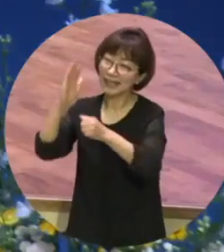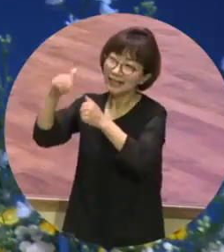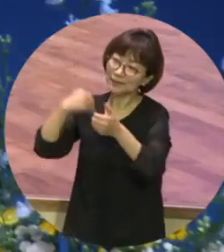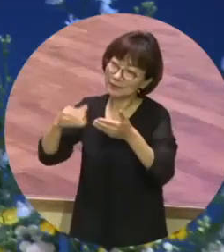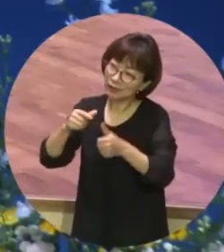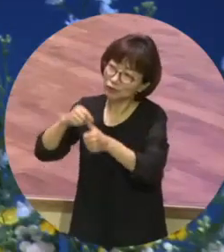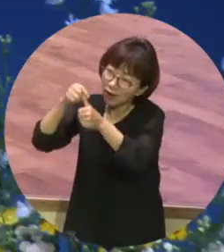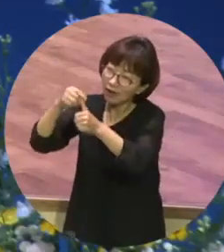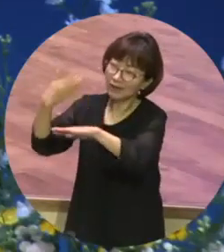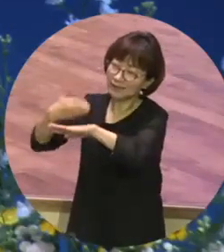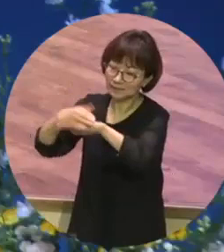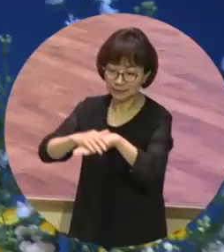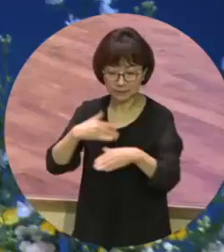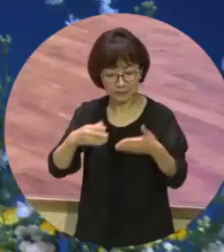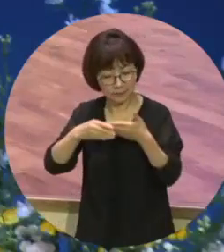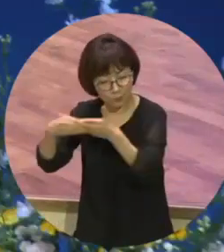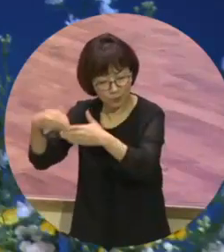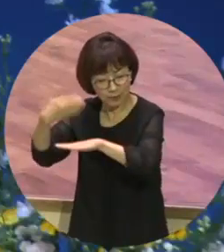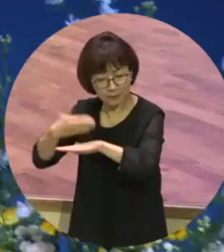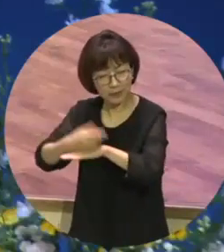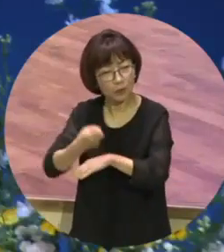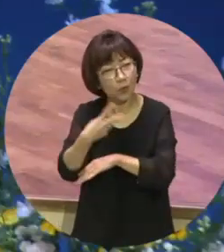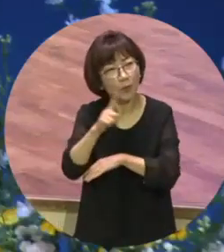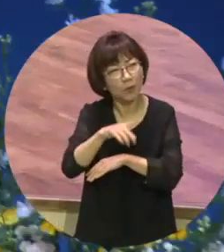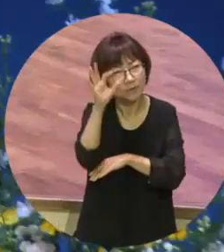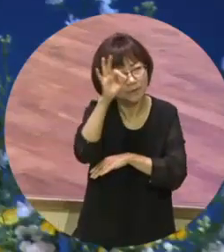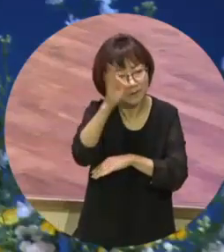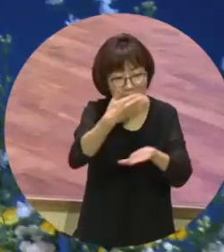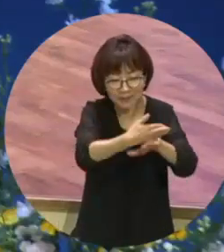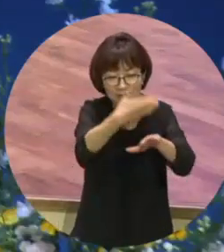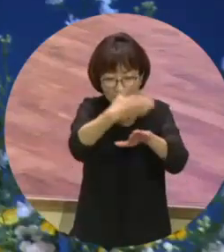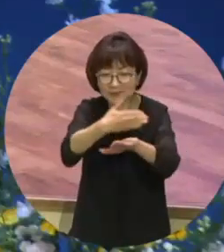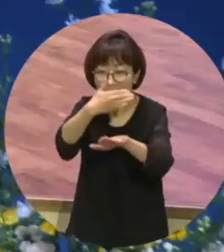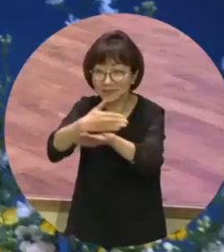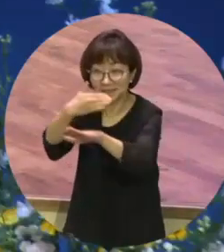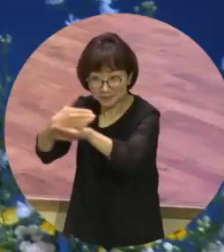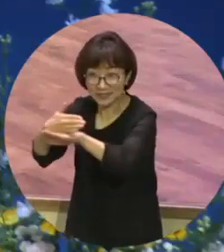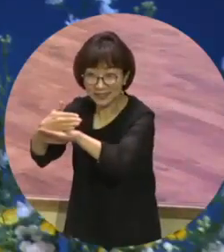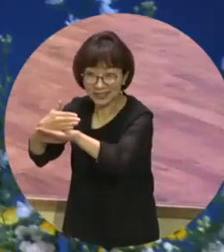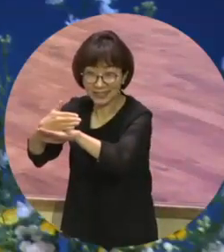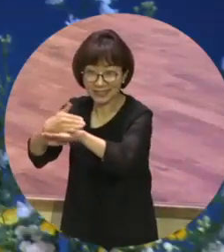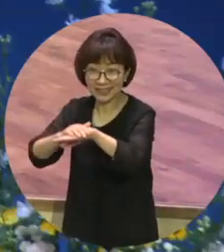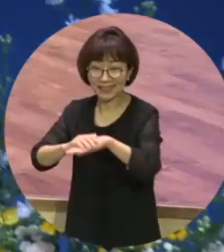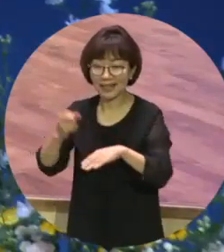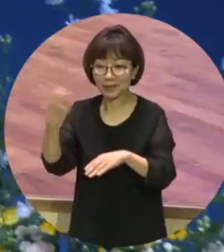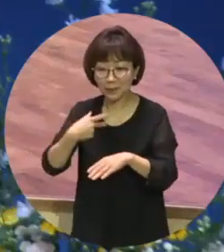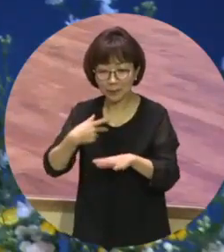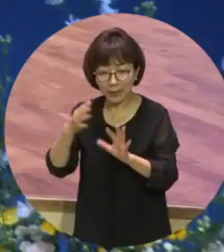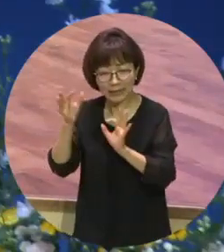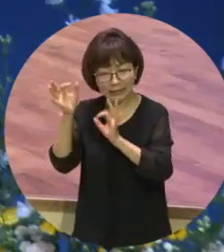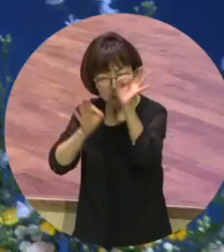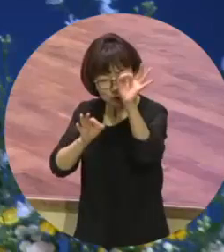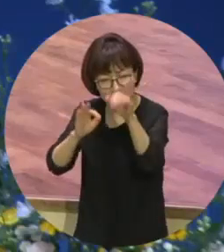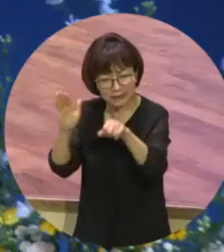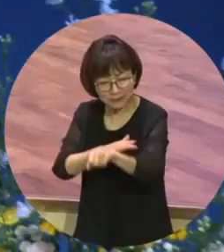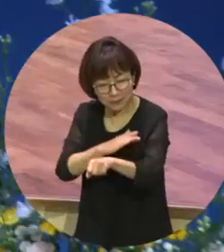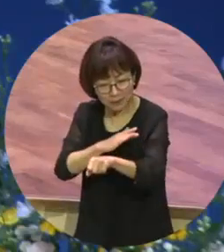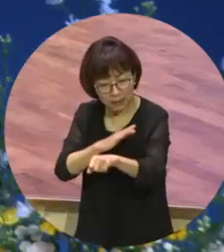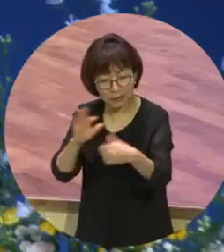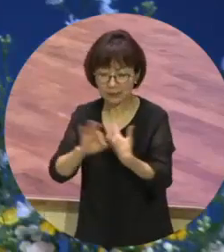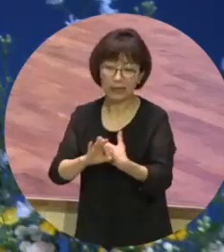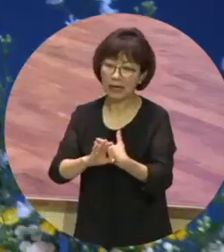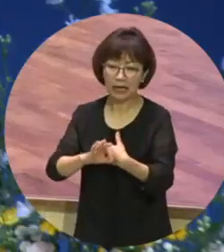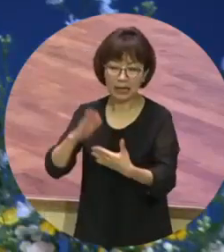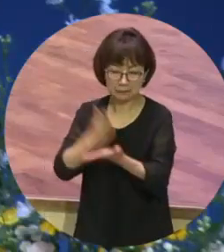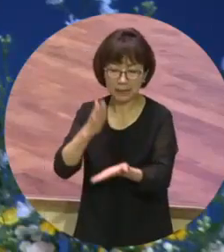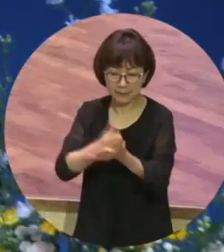것을 여러분 잘 찾아서 하나님께 감사하고 잘못된 부분이 있으면 그걸 정말로 이렇게 다시금